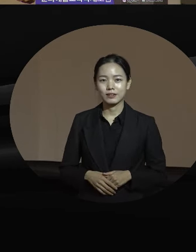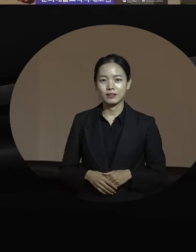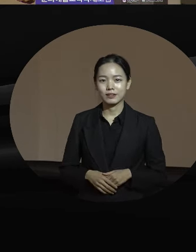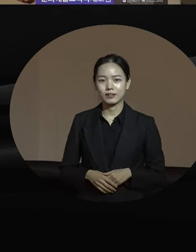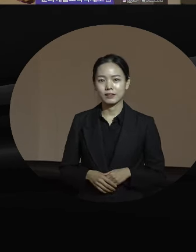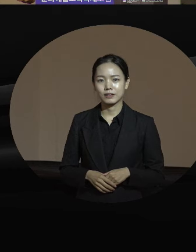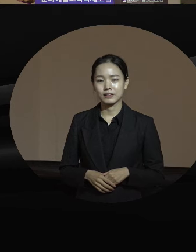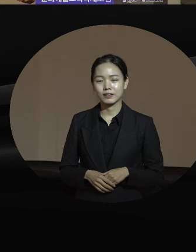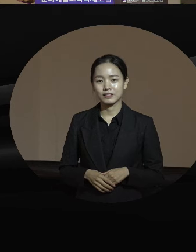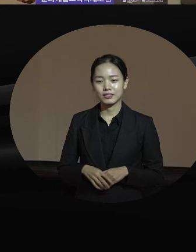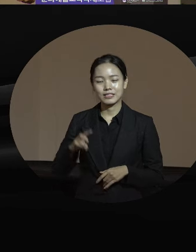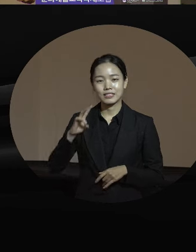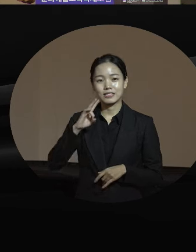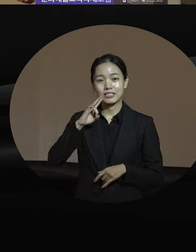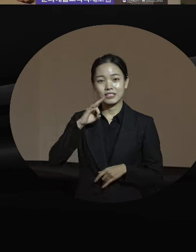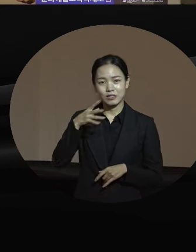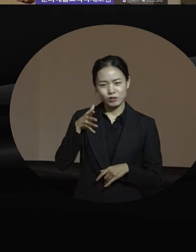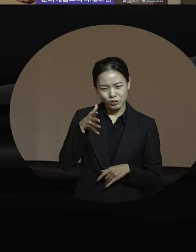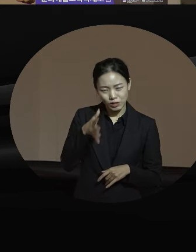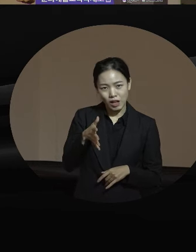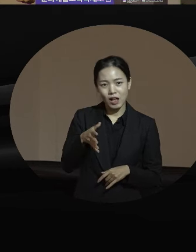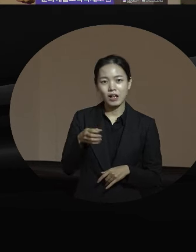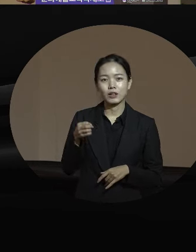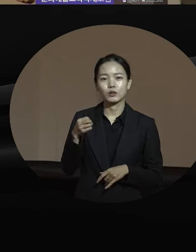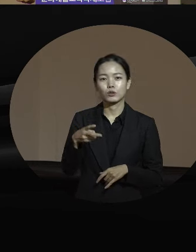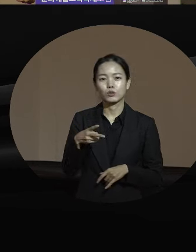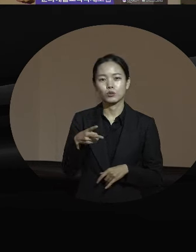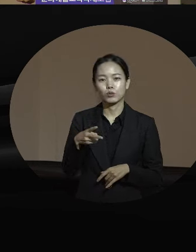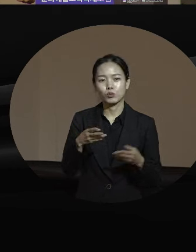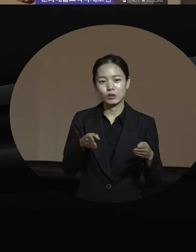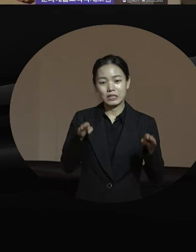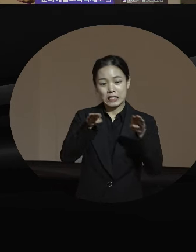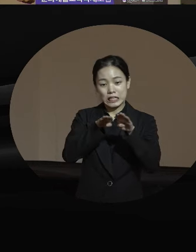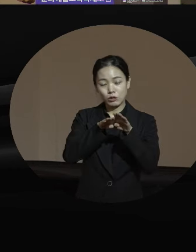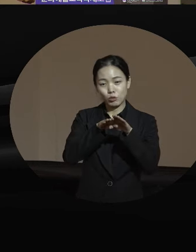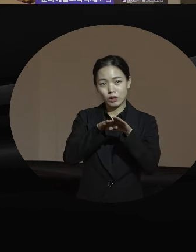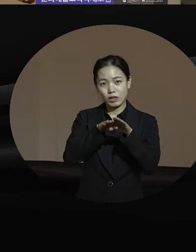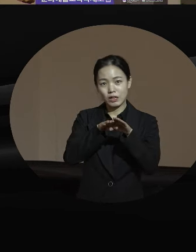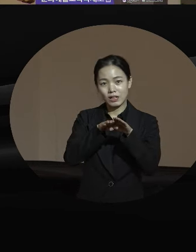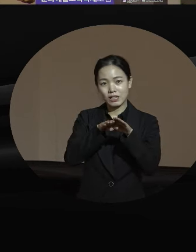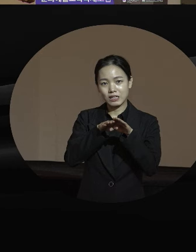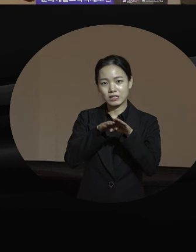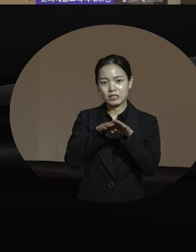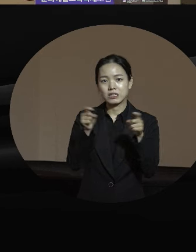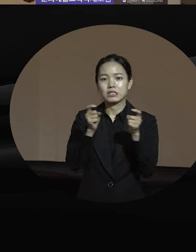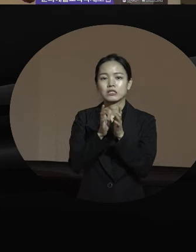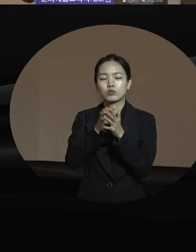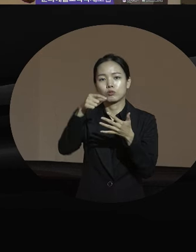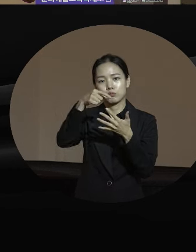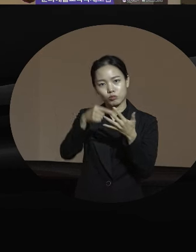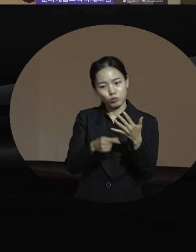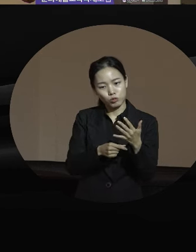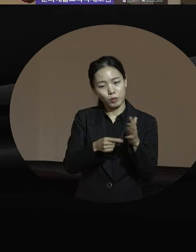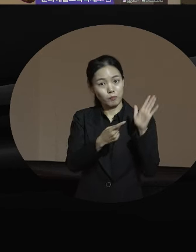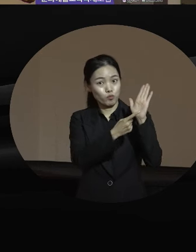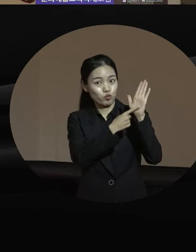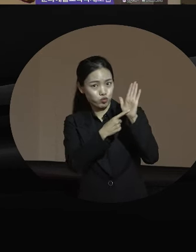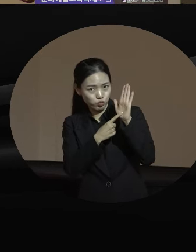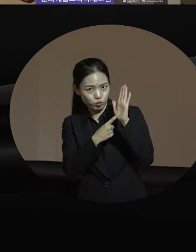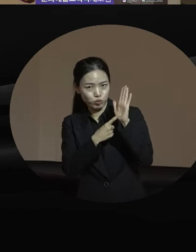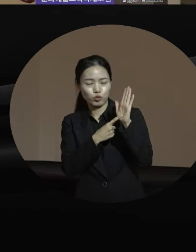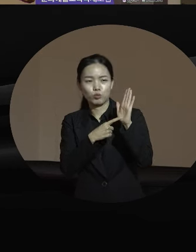수혜설이 예술가와 예술단체가 제안한 프로그램을 자율적으로 신청하고 상호 선택하는 방식으로 수요 맞춤형 프로그램을 지원하고